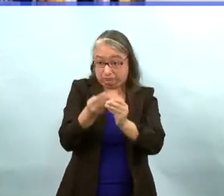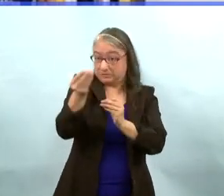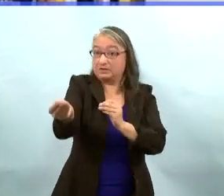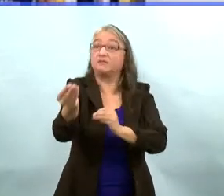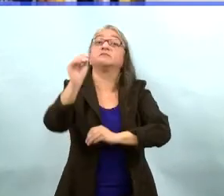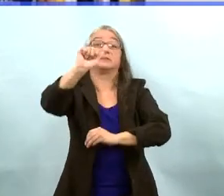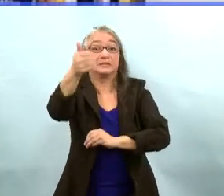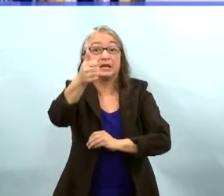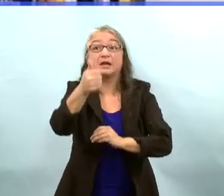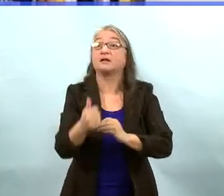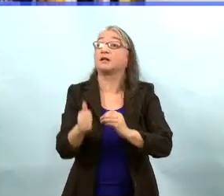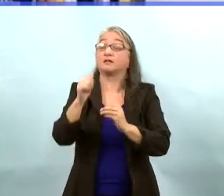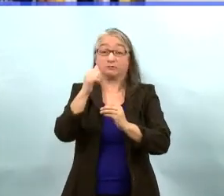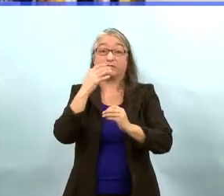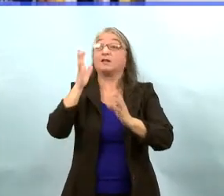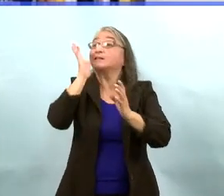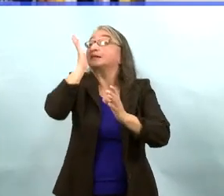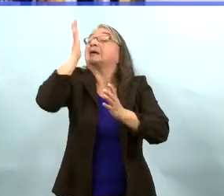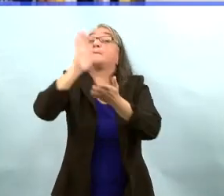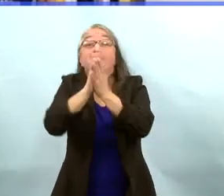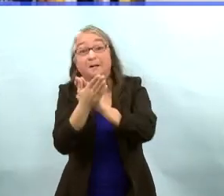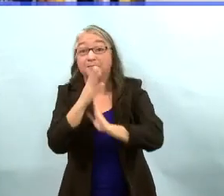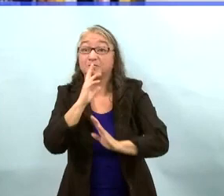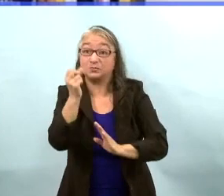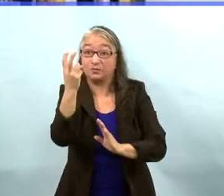Du Winnipeg Sun, Glenn.